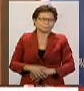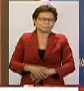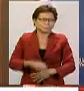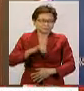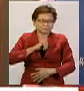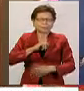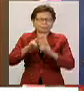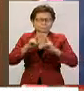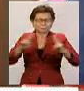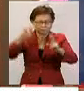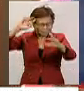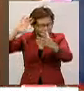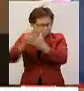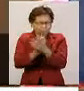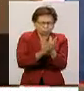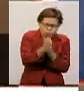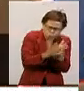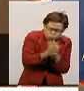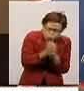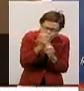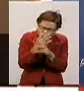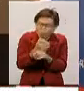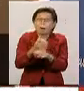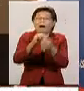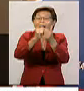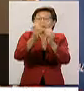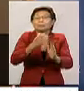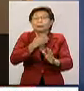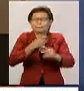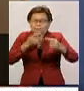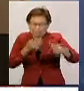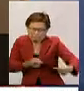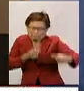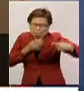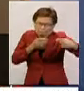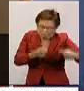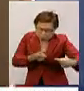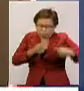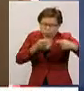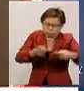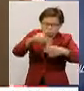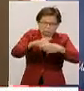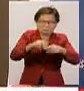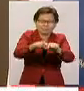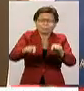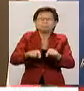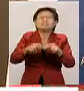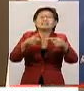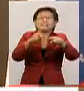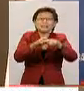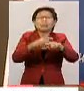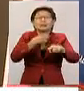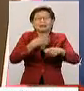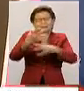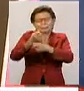Saya amat yakin dengan kesungguhan atlet Perak yang akan bertarung di dalam tempat sendiri dan dapat